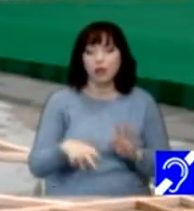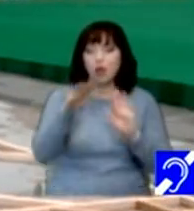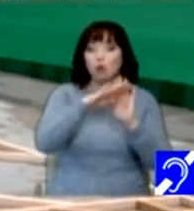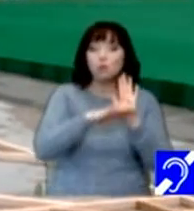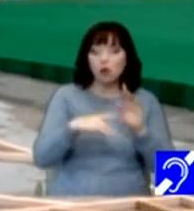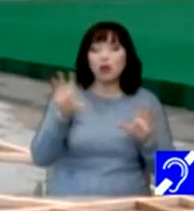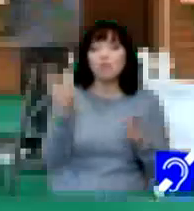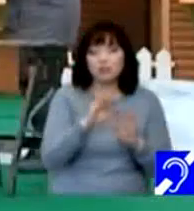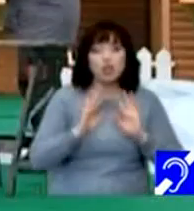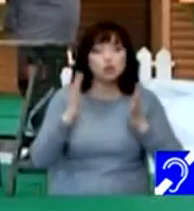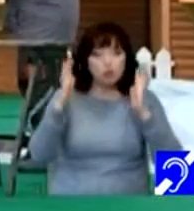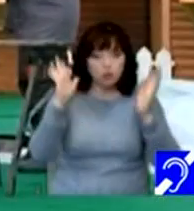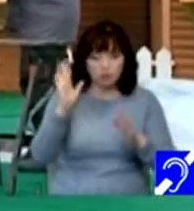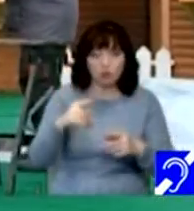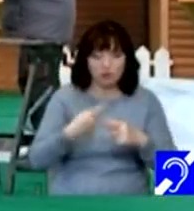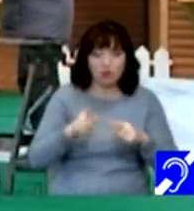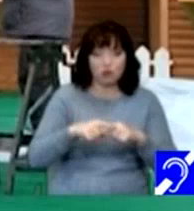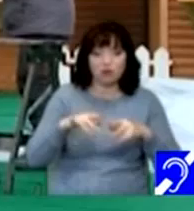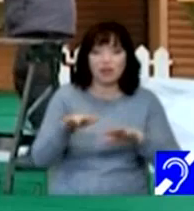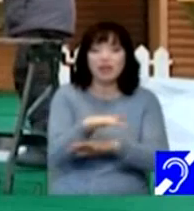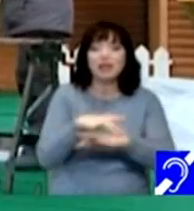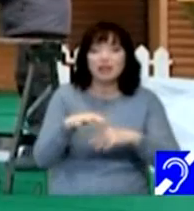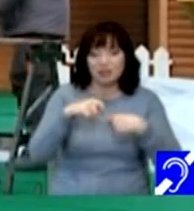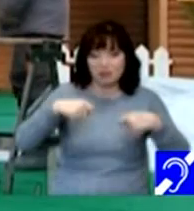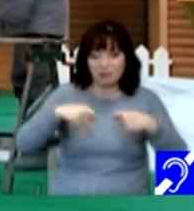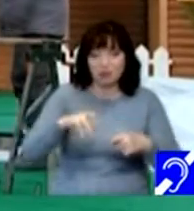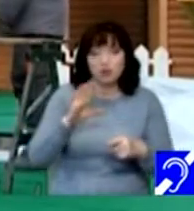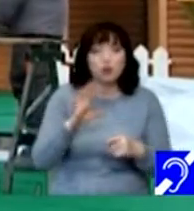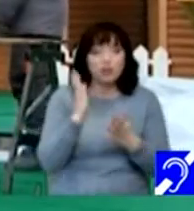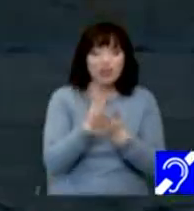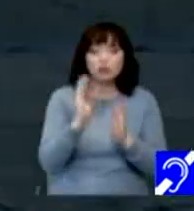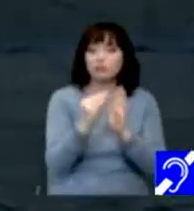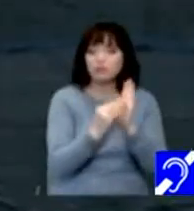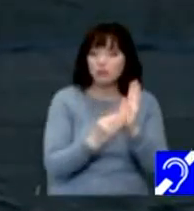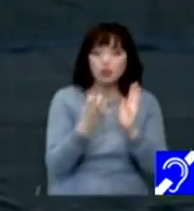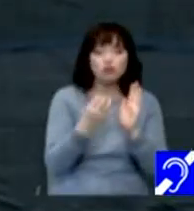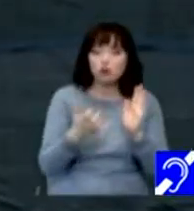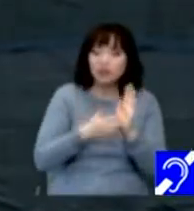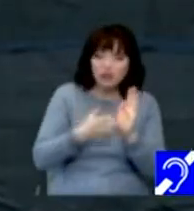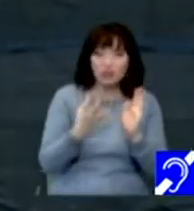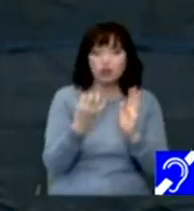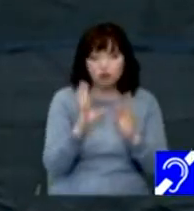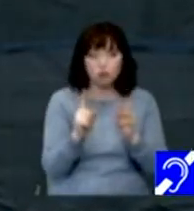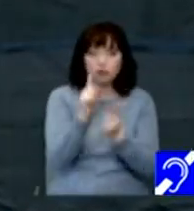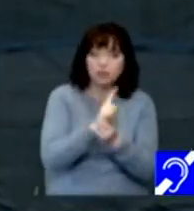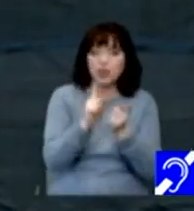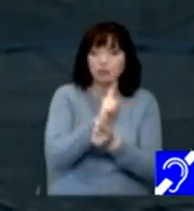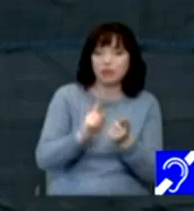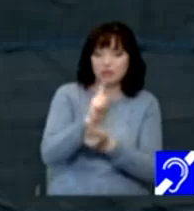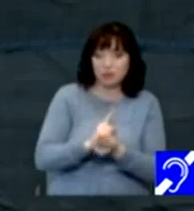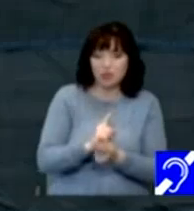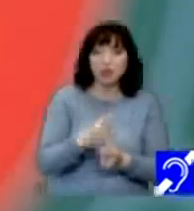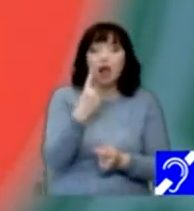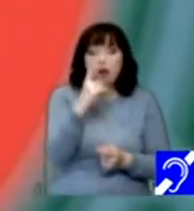Programul evenimentelor organizate în cadrul Târgului de Crăciun este stabilit doar parțial și va fi actualizat permanent pe site-ul Ministerului Culturii. Unul